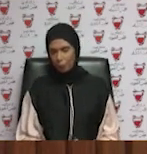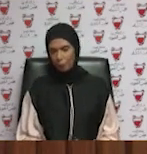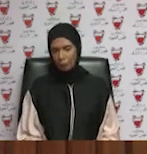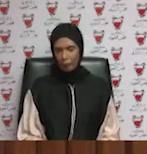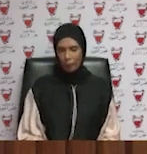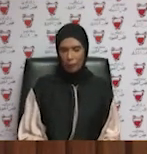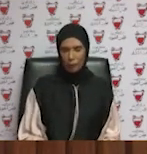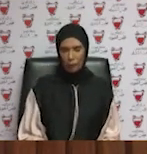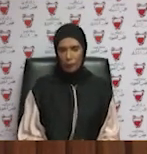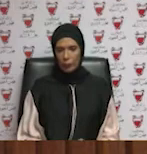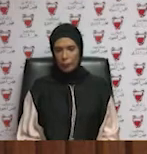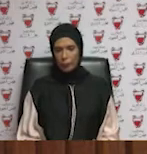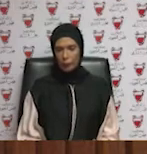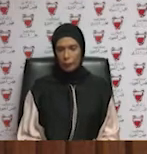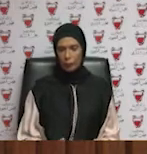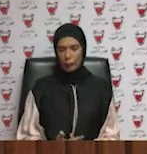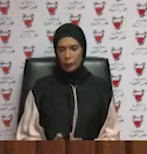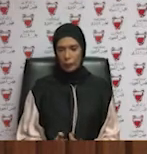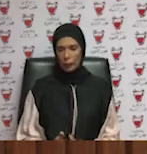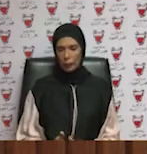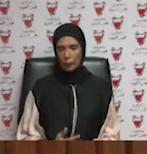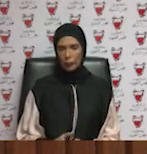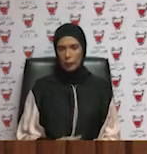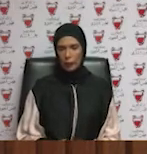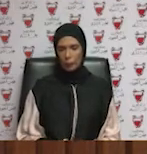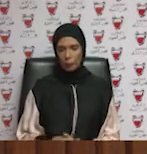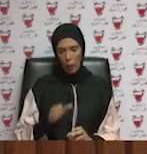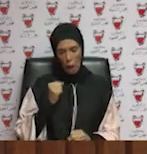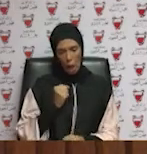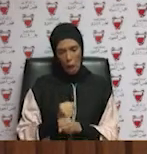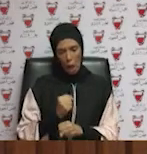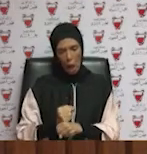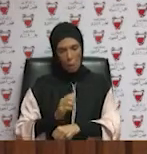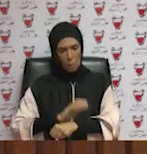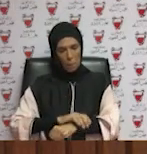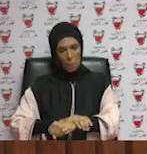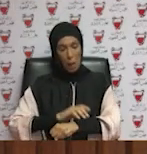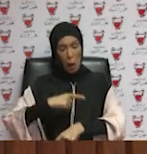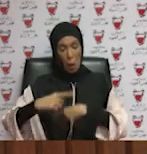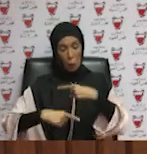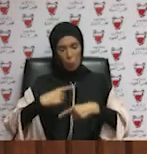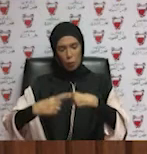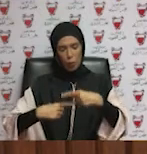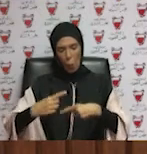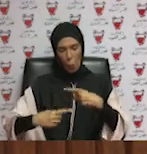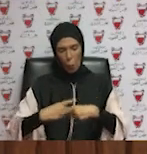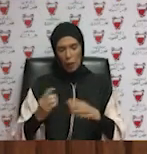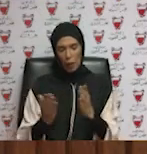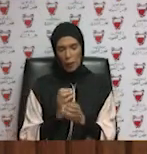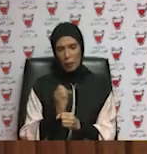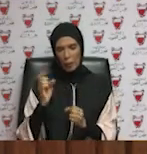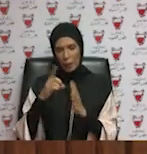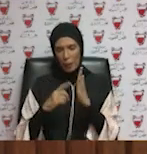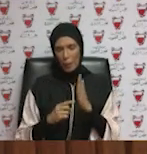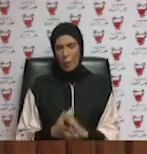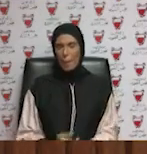والمقرر وأعضاء اللجنة على جهودكم الذي تبذلونها في دراسة مشاريع